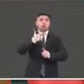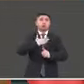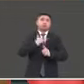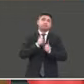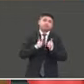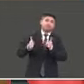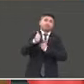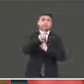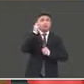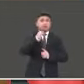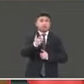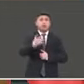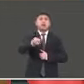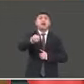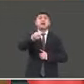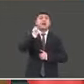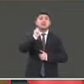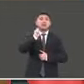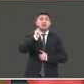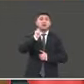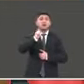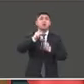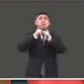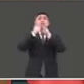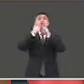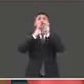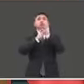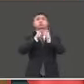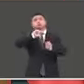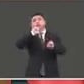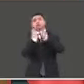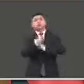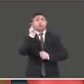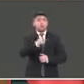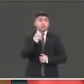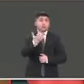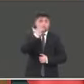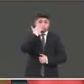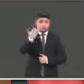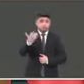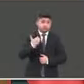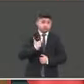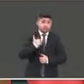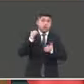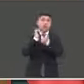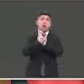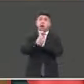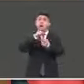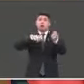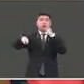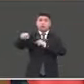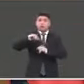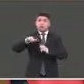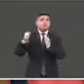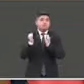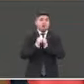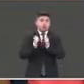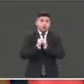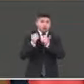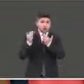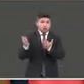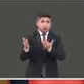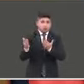verilmiş kredileri de Bursa dönüştürülmüştür ailelerinin yanlarında